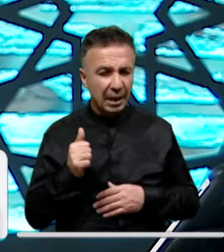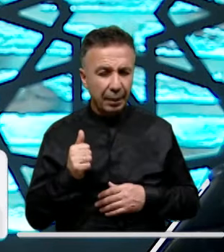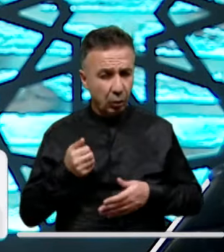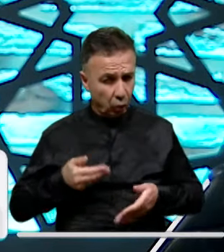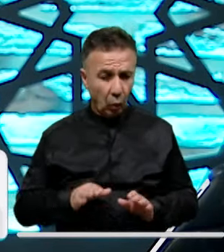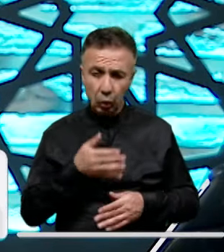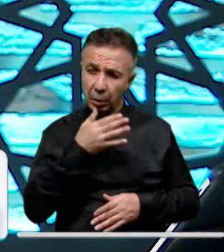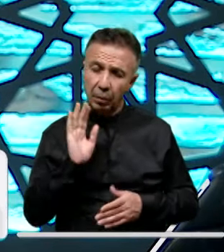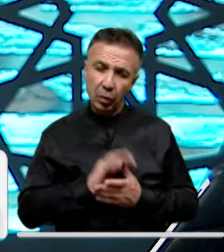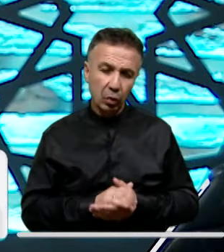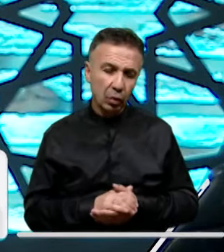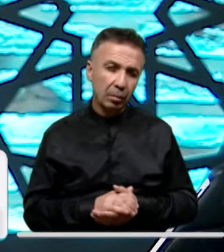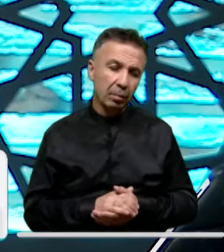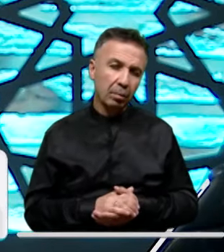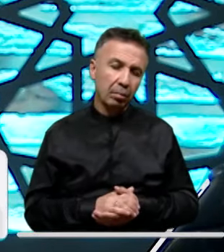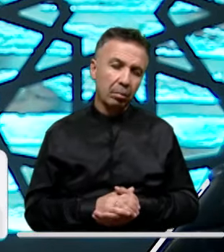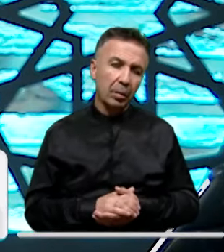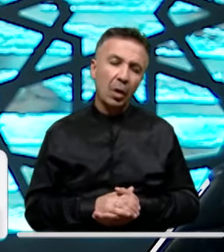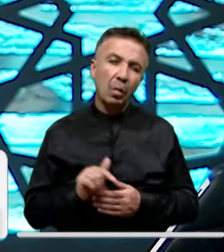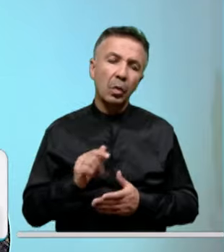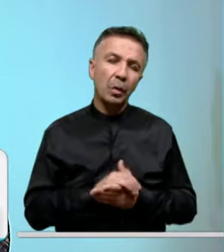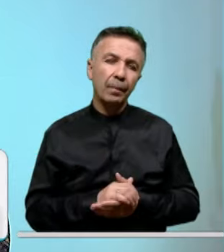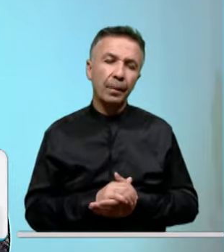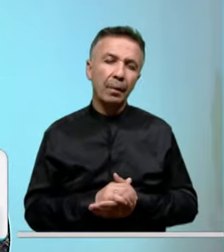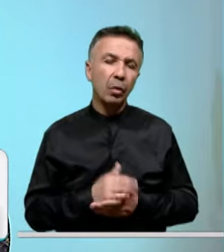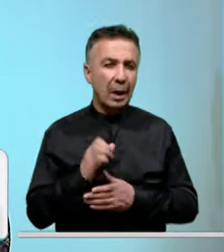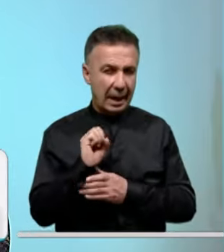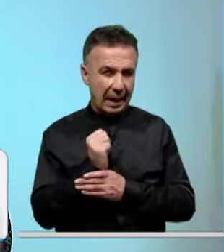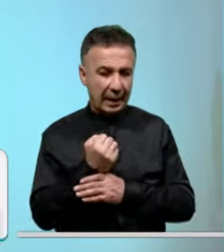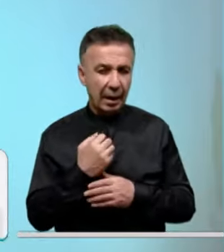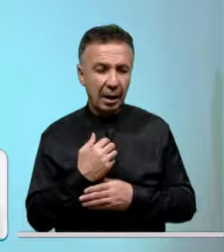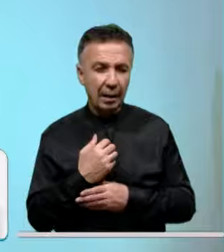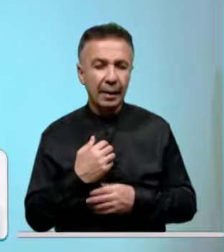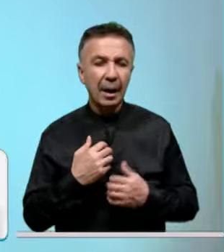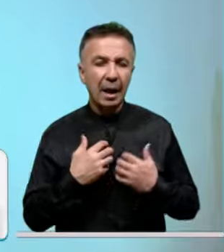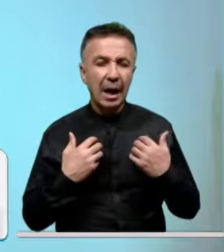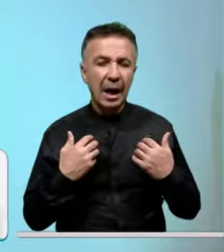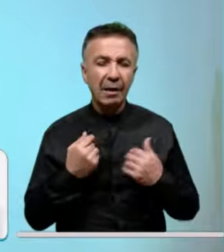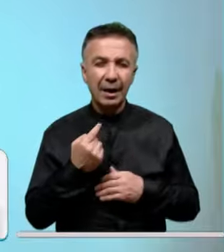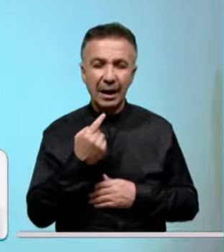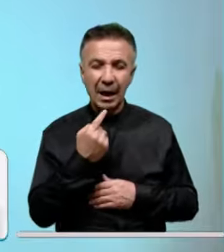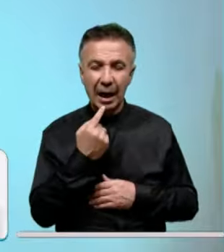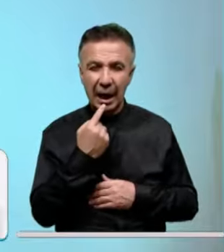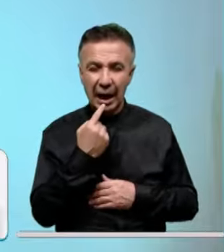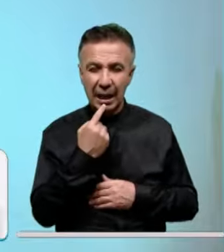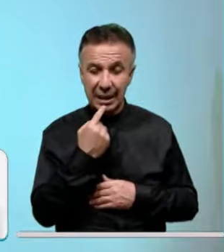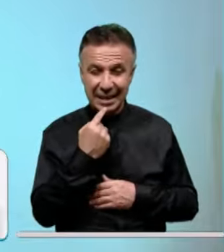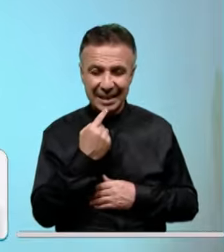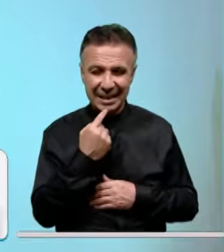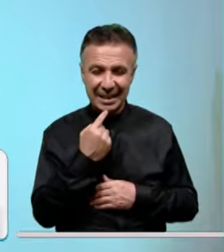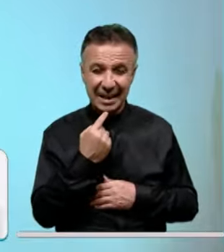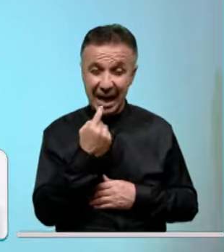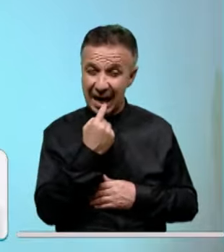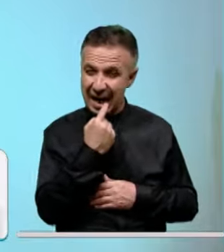bilmiyoruz. Bunu ehli hayvanın alt çenesinde sadece dişleri